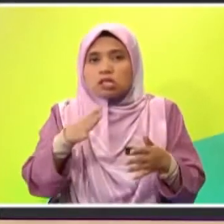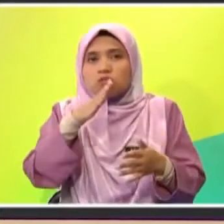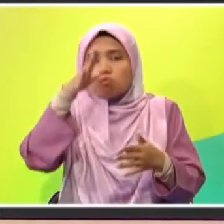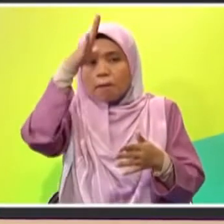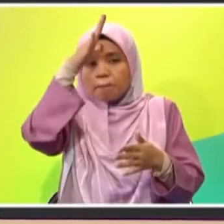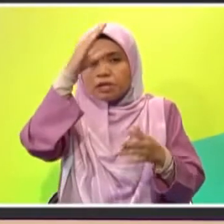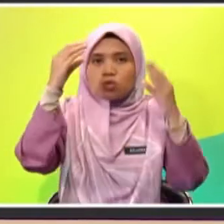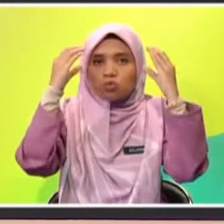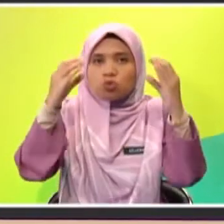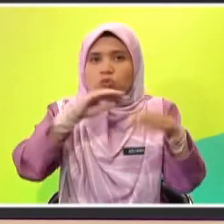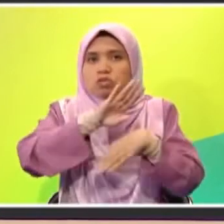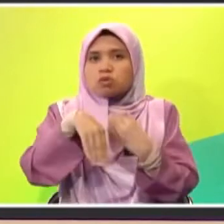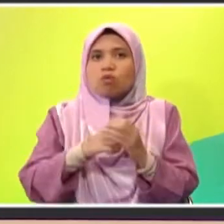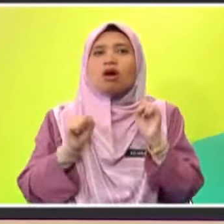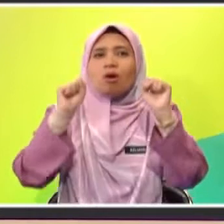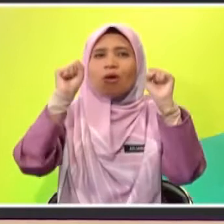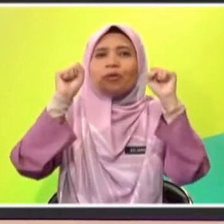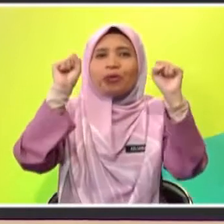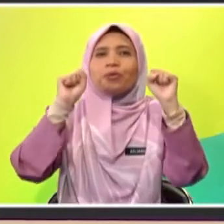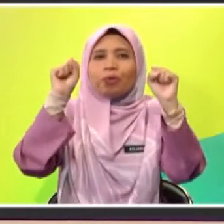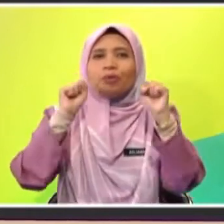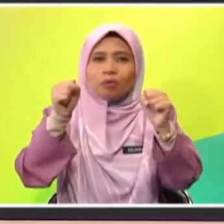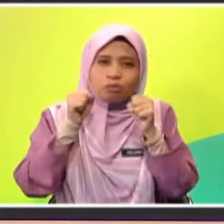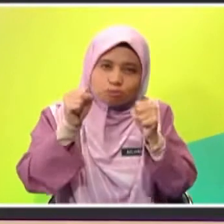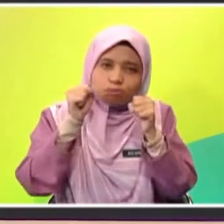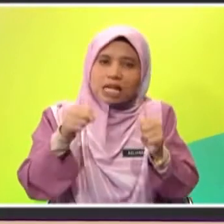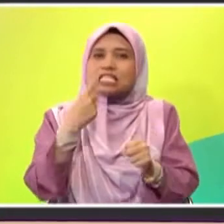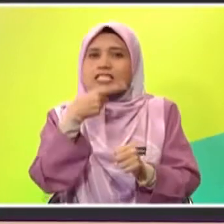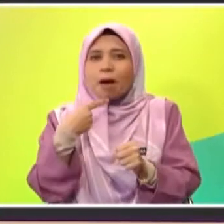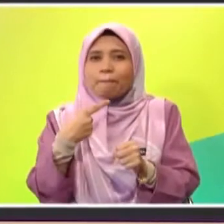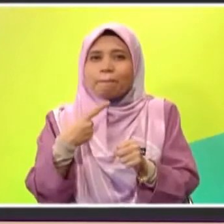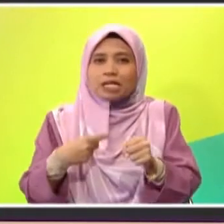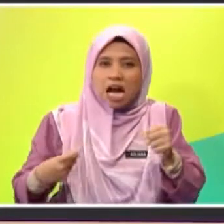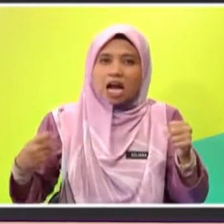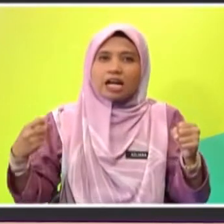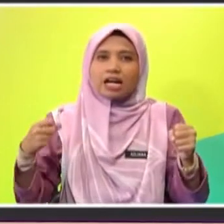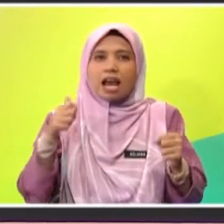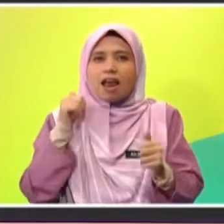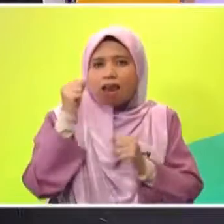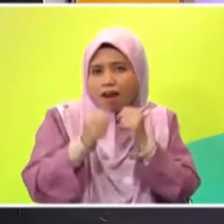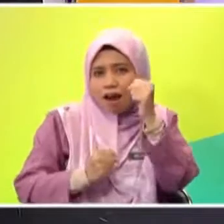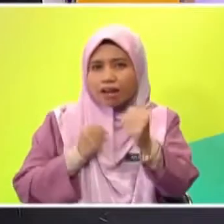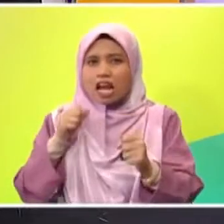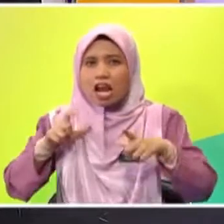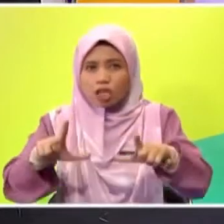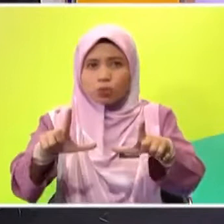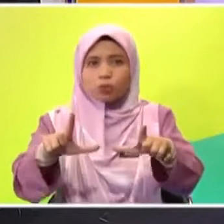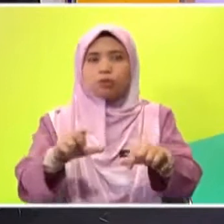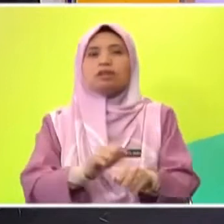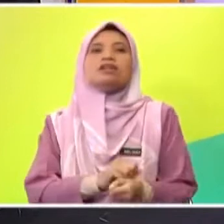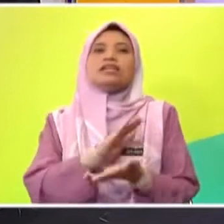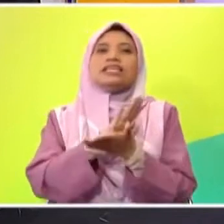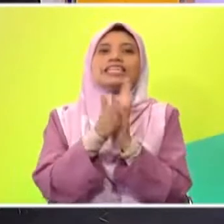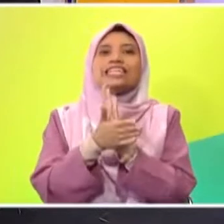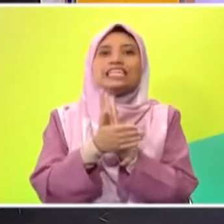pepara Guru semua bersorak gembira untuk melihat Siapakah lari yang paling lah juga dinasnya jika ingat Sayu